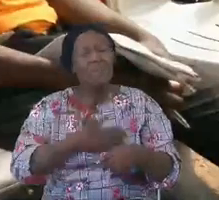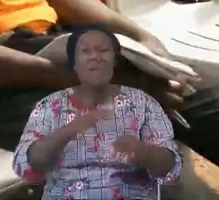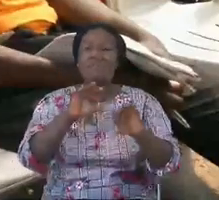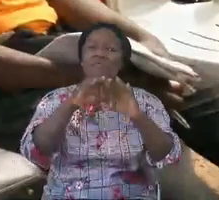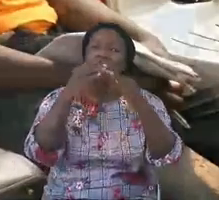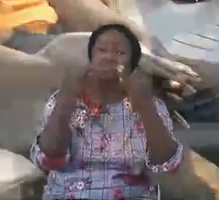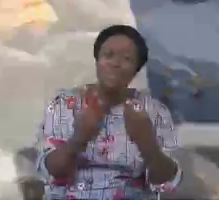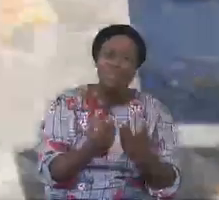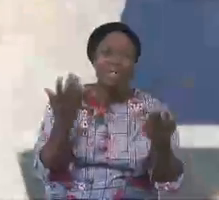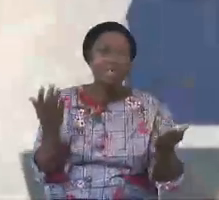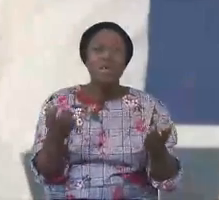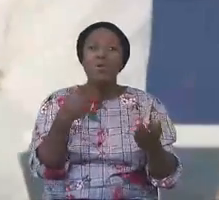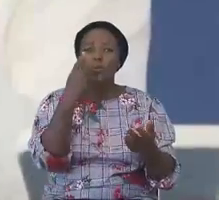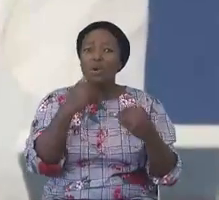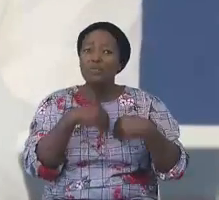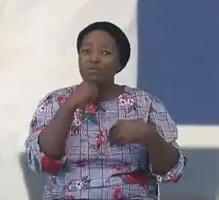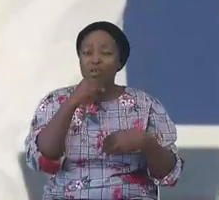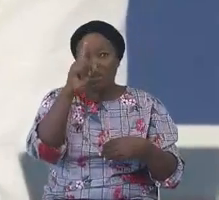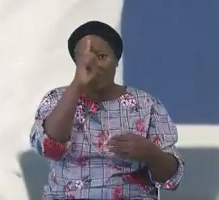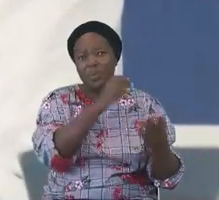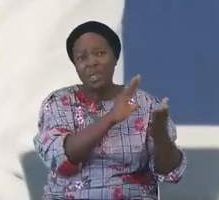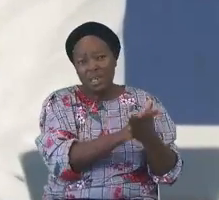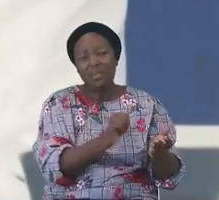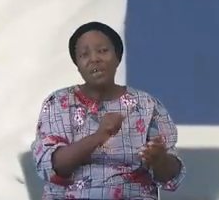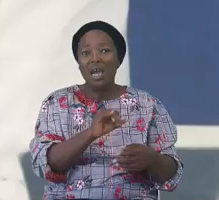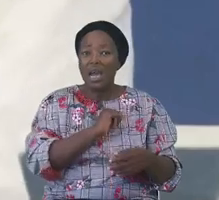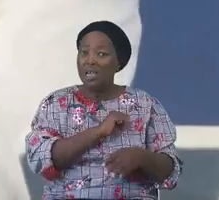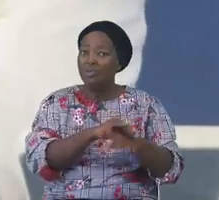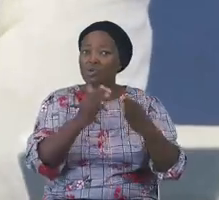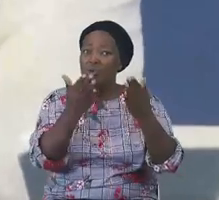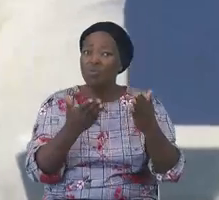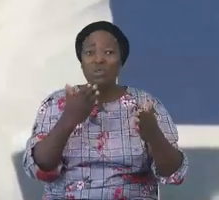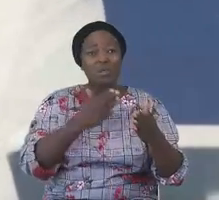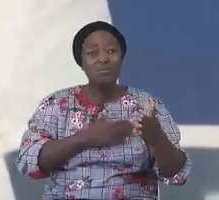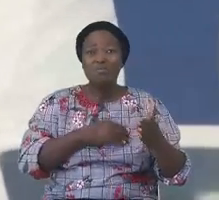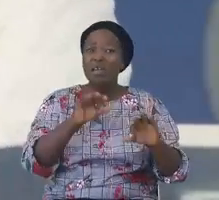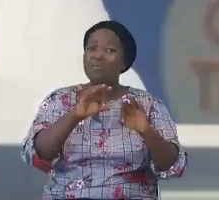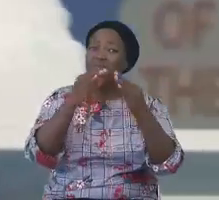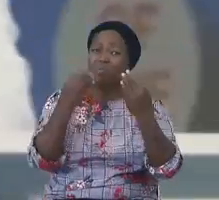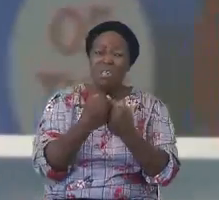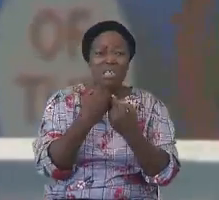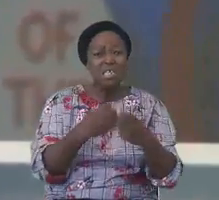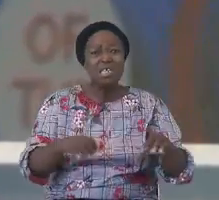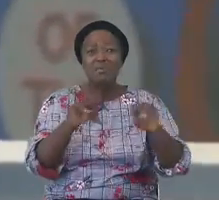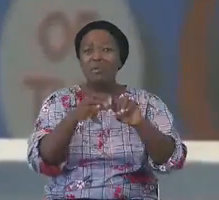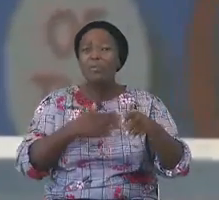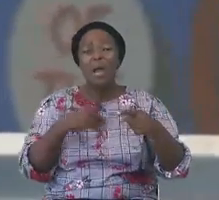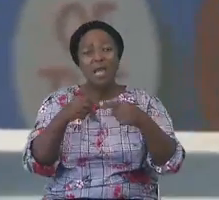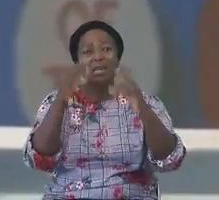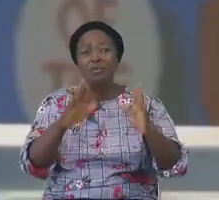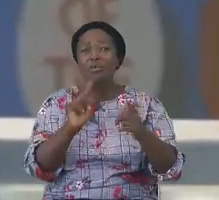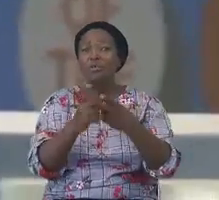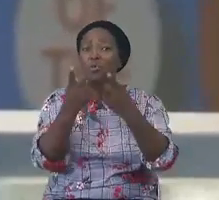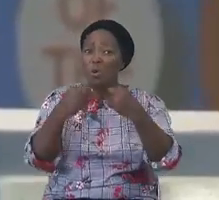monde pour aller voir mes 5 frères qui n'ont pas cru. Je